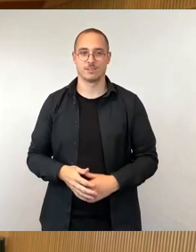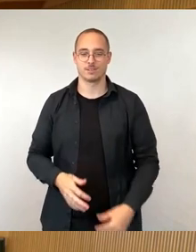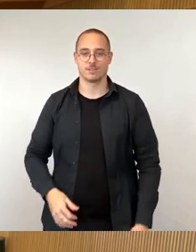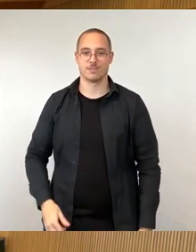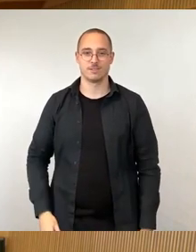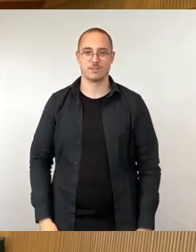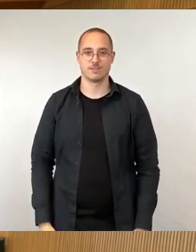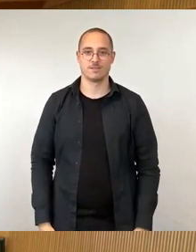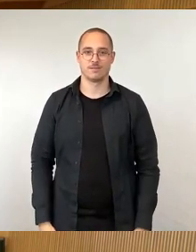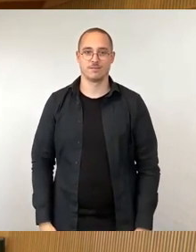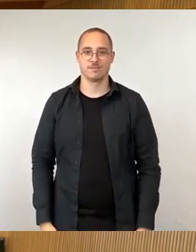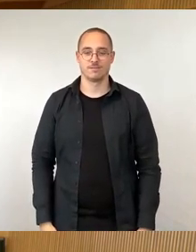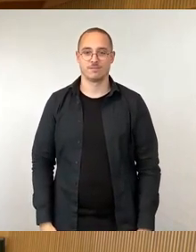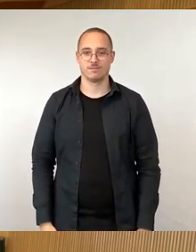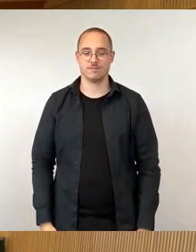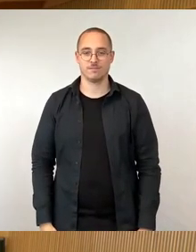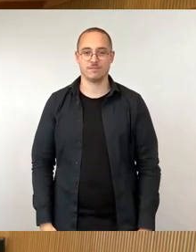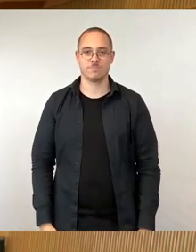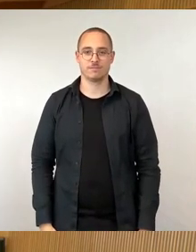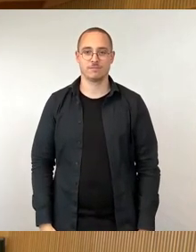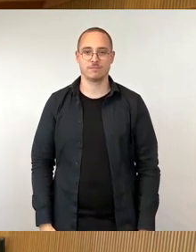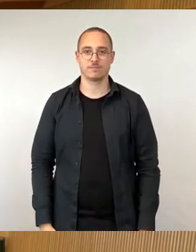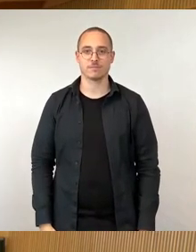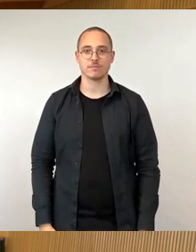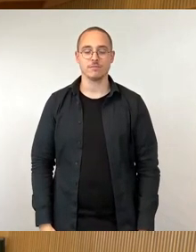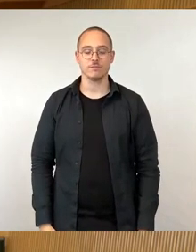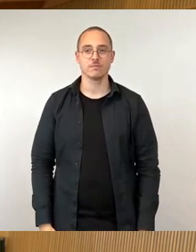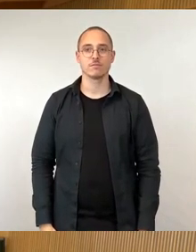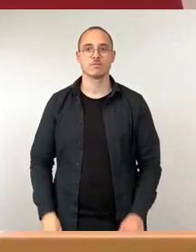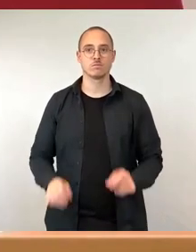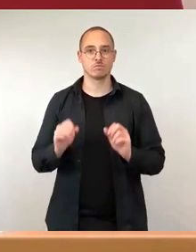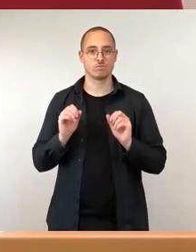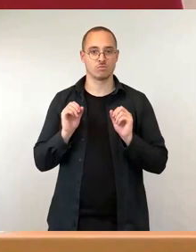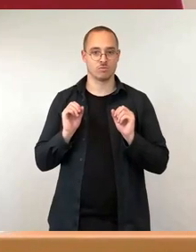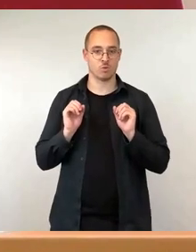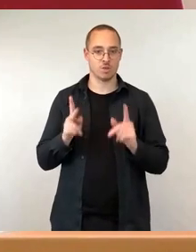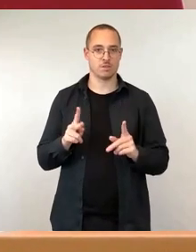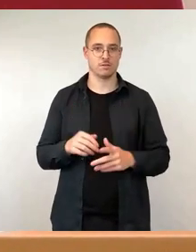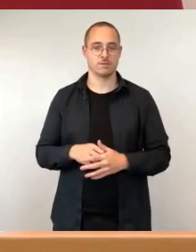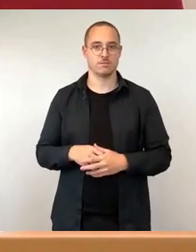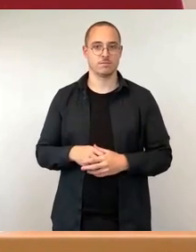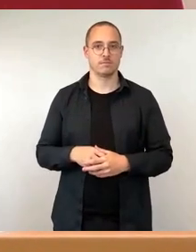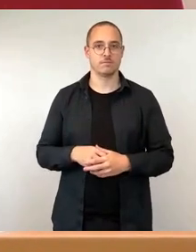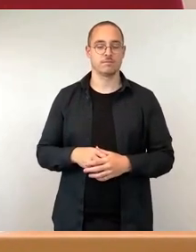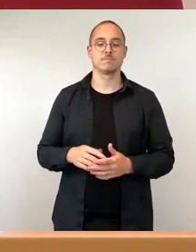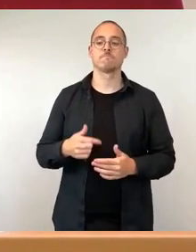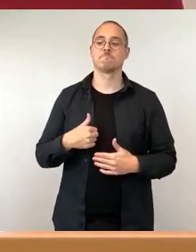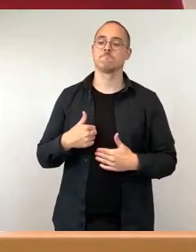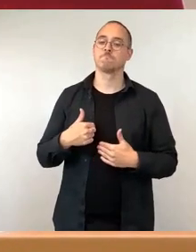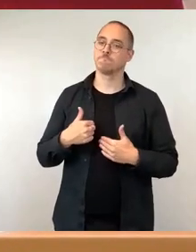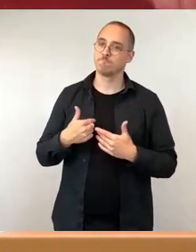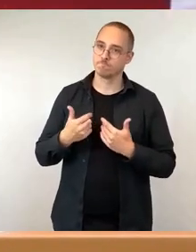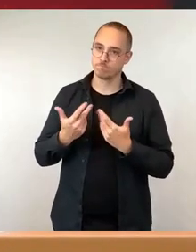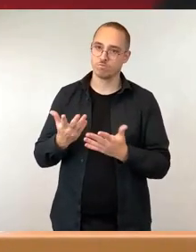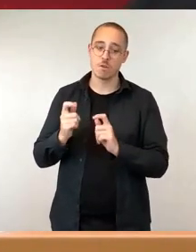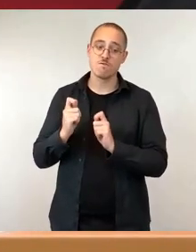Also um das jetzt gleich mal zu signalisieren, ich habe ihn gehört in den Vorschlag von